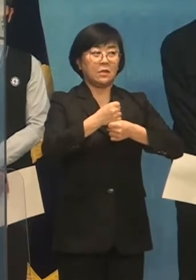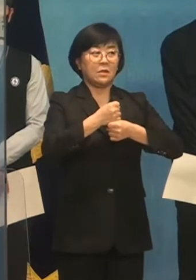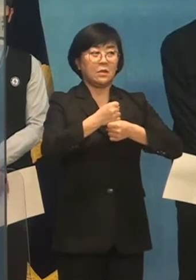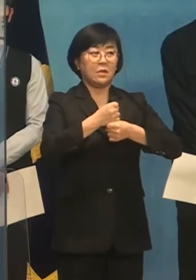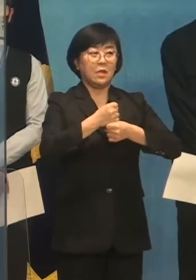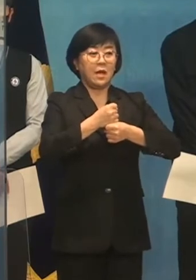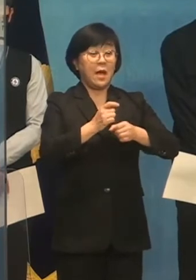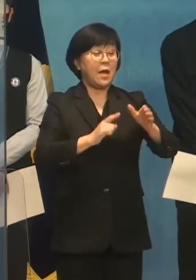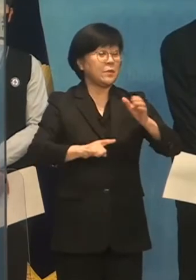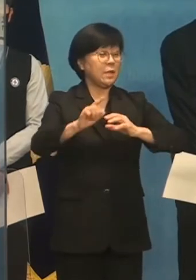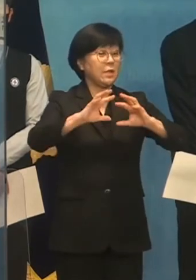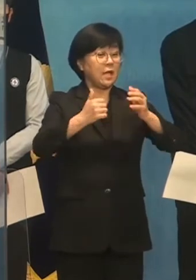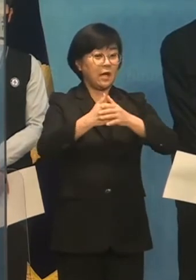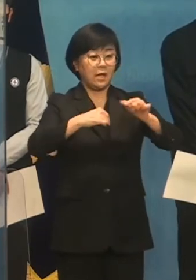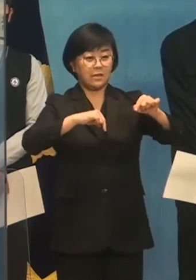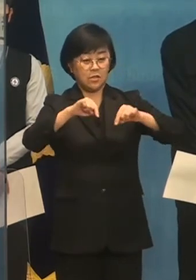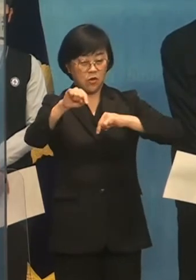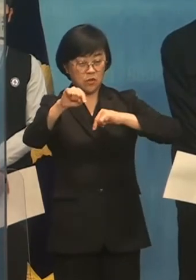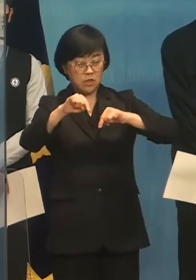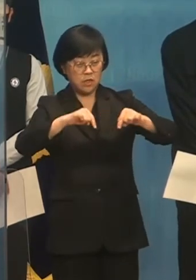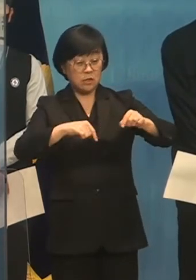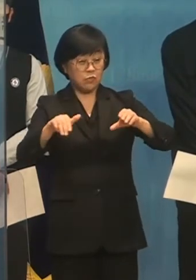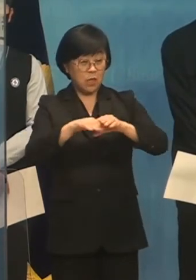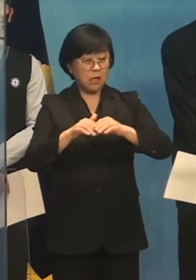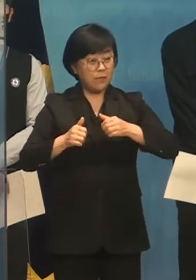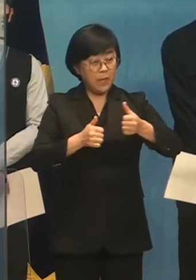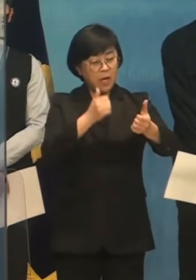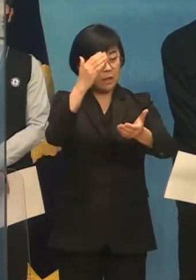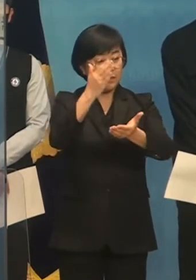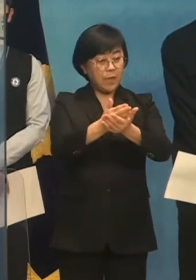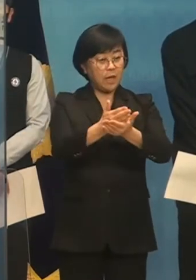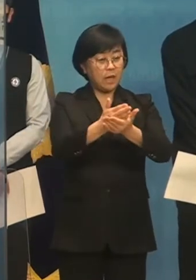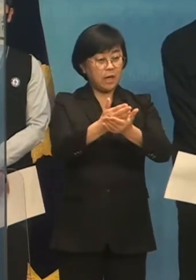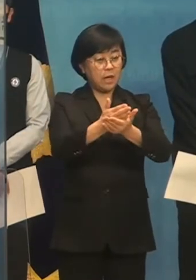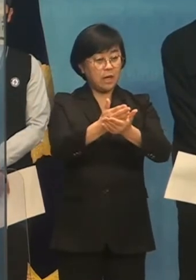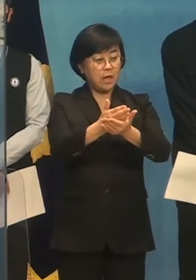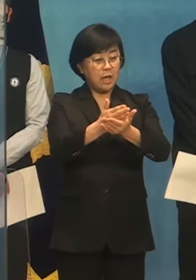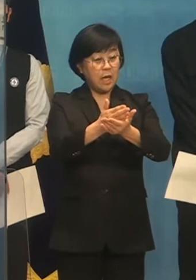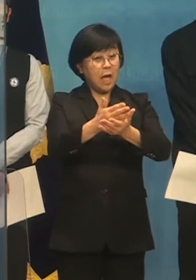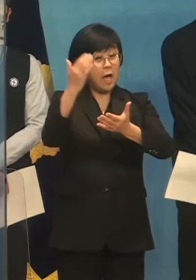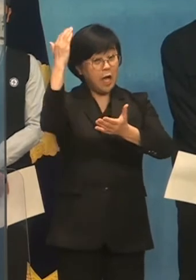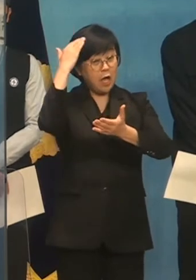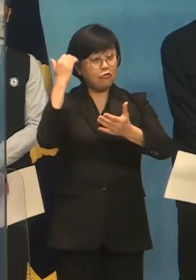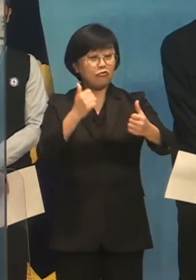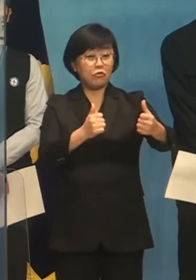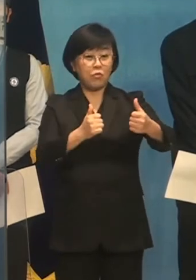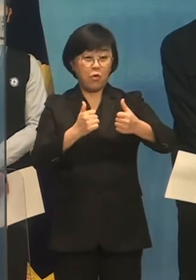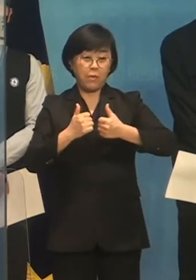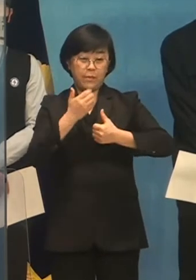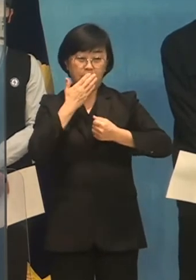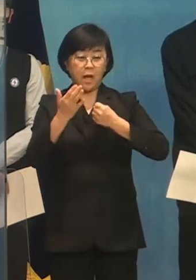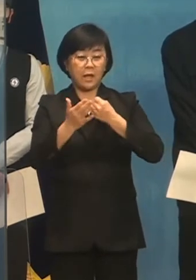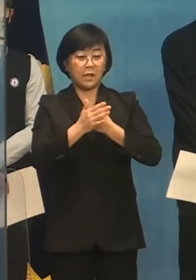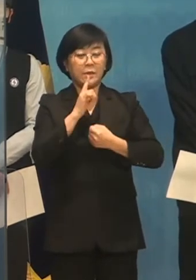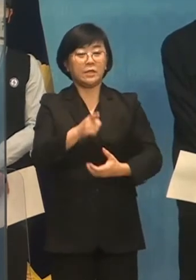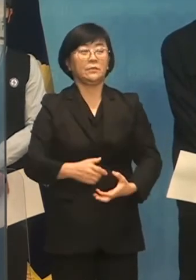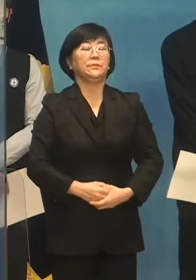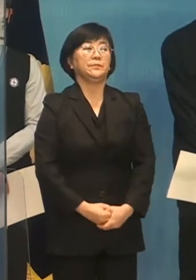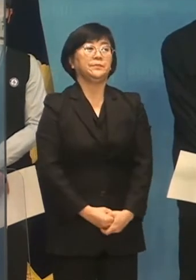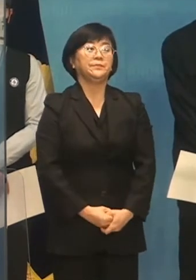이제 선진국의 정치 문화를 따르는 것이 아닌 그들이 대한민국의 정치 문화를 본받을 수 있게